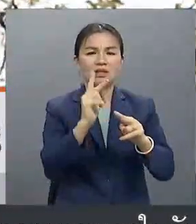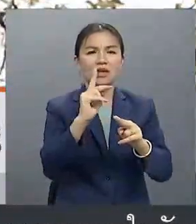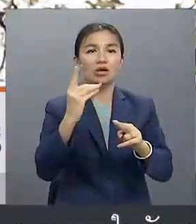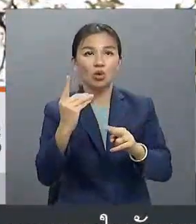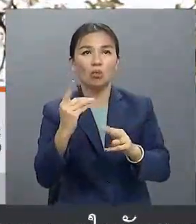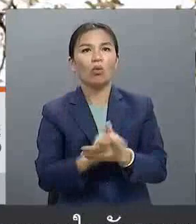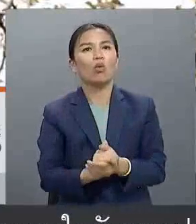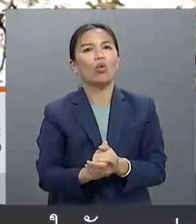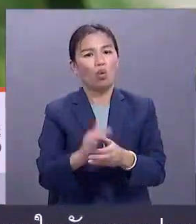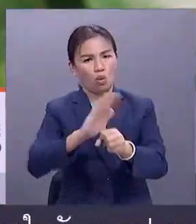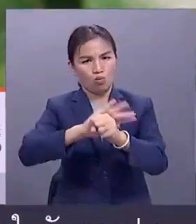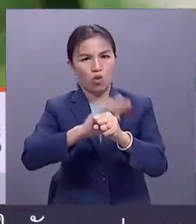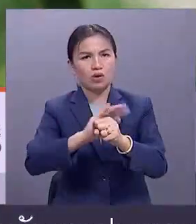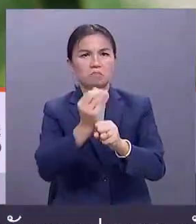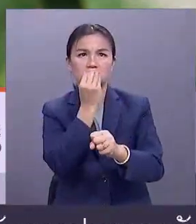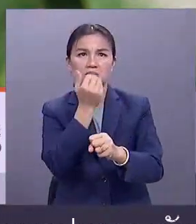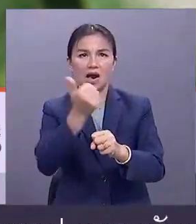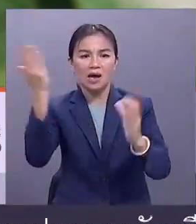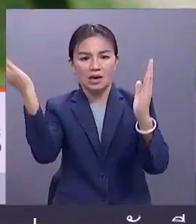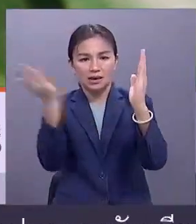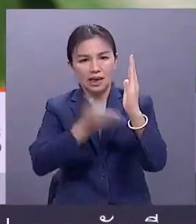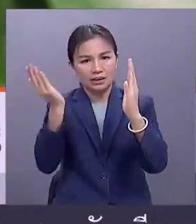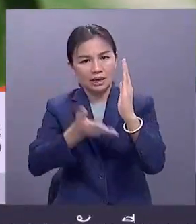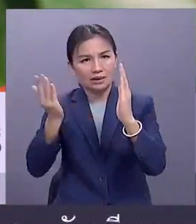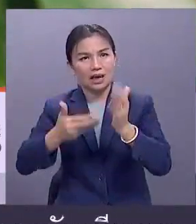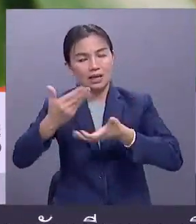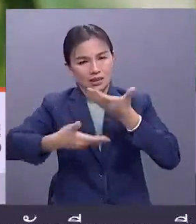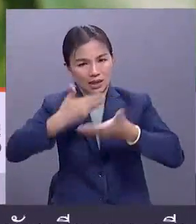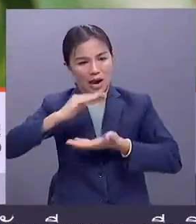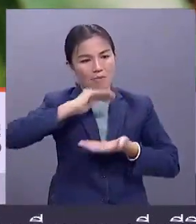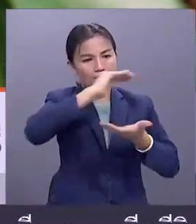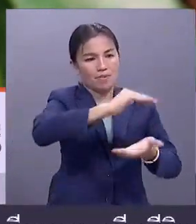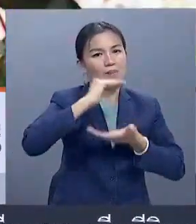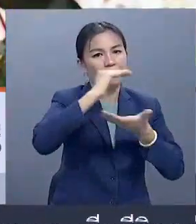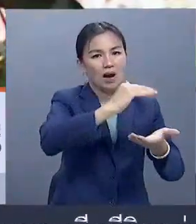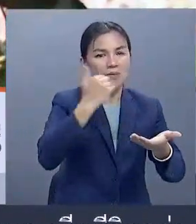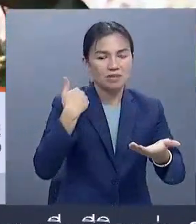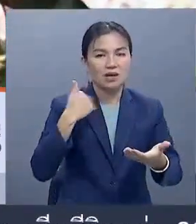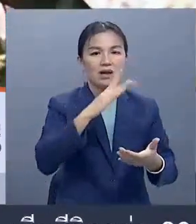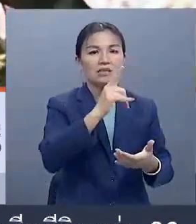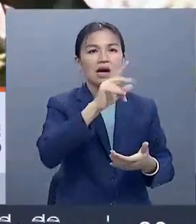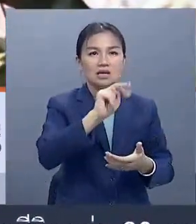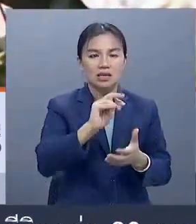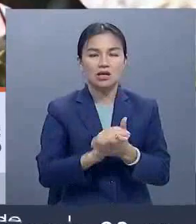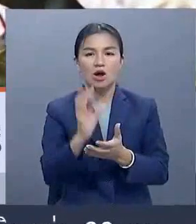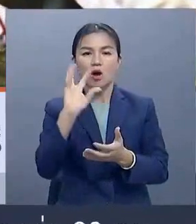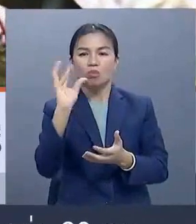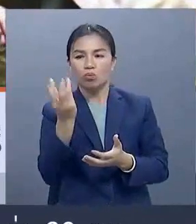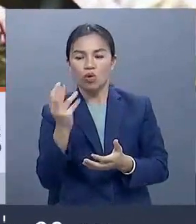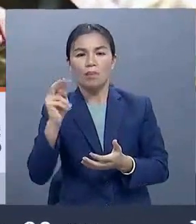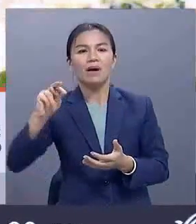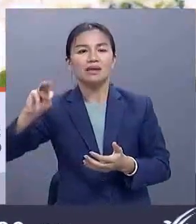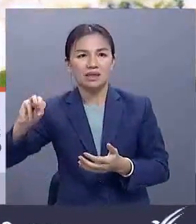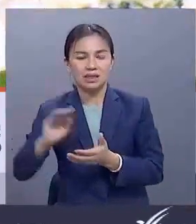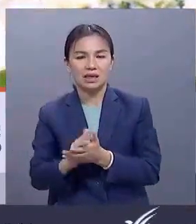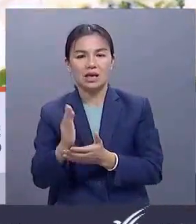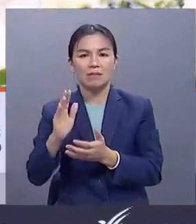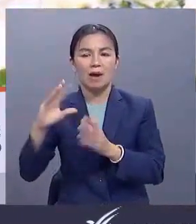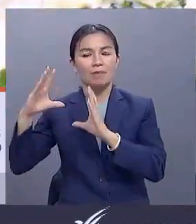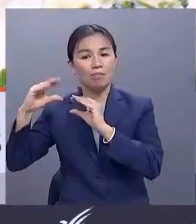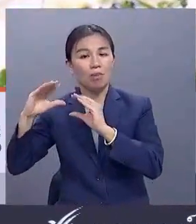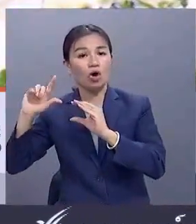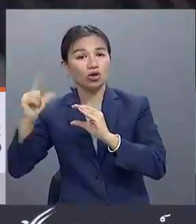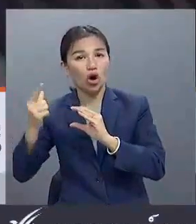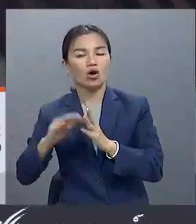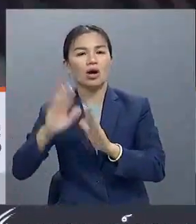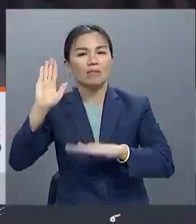ามารถตัดขายได้บ้างแล้วนะคะส่วนพันชะนีพันพวงมณีและหมอนทองคาดว่าจะออกสู่ตลาดภายในต้นเดือนเมษาย